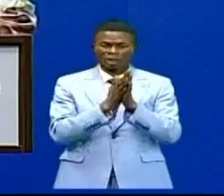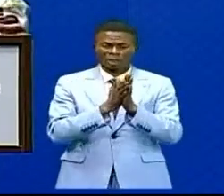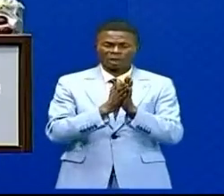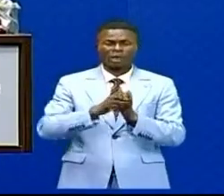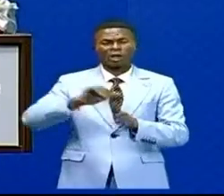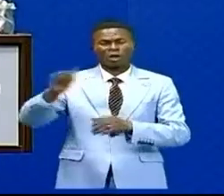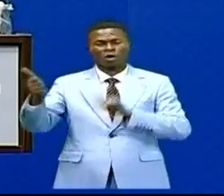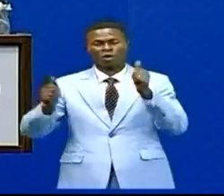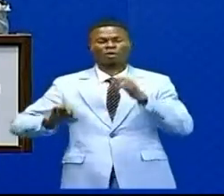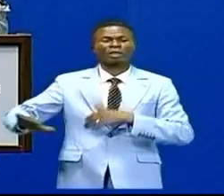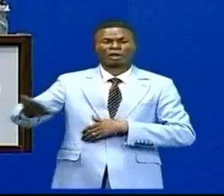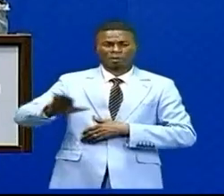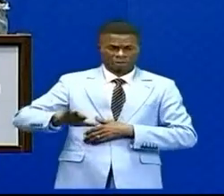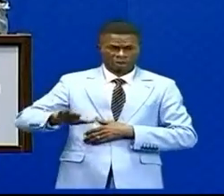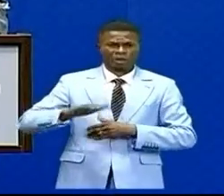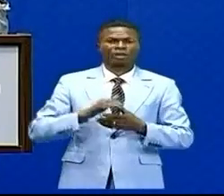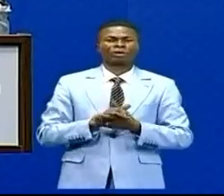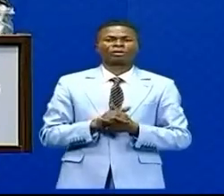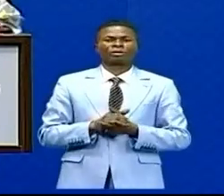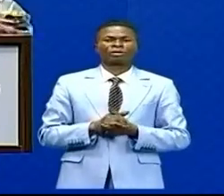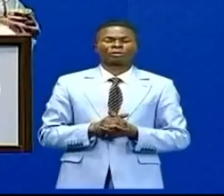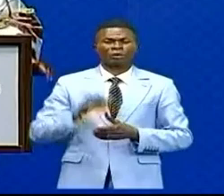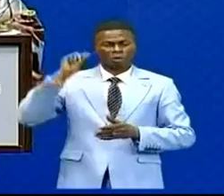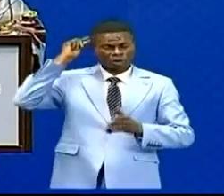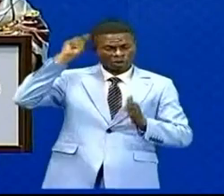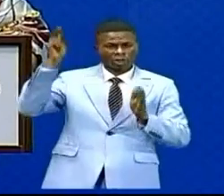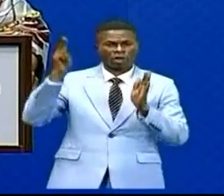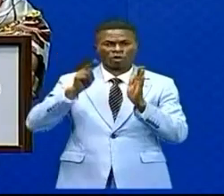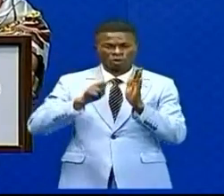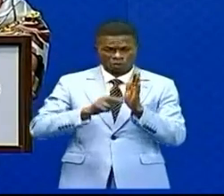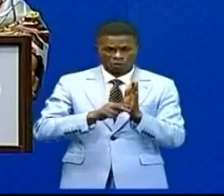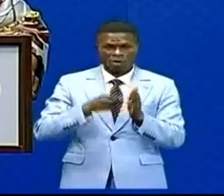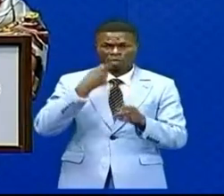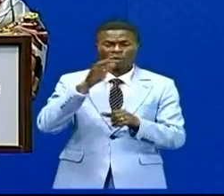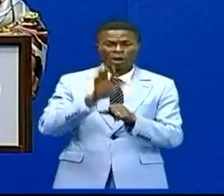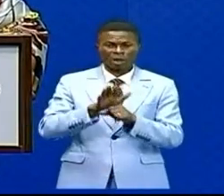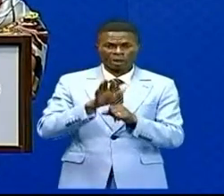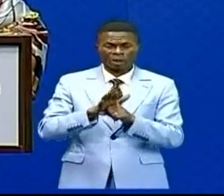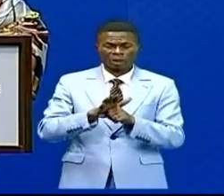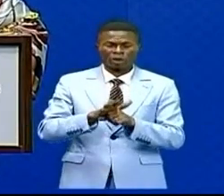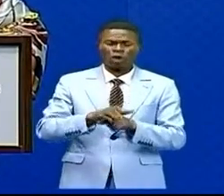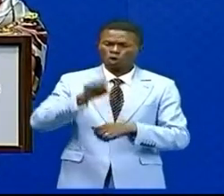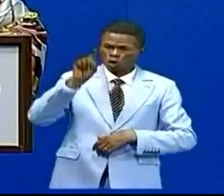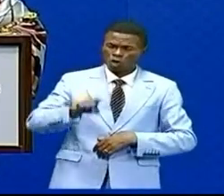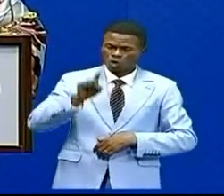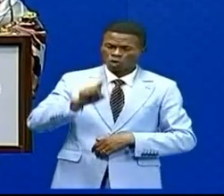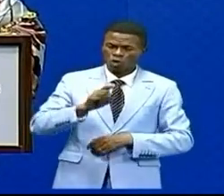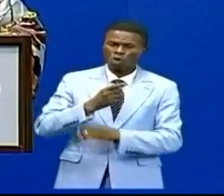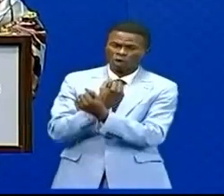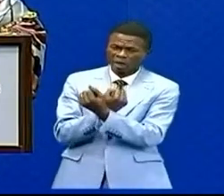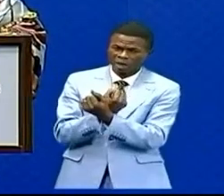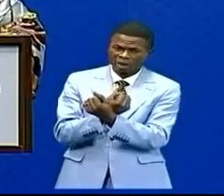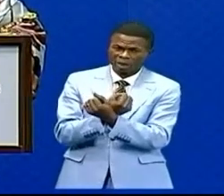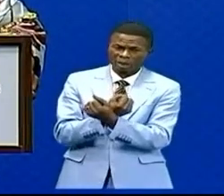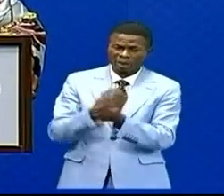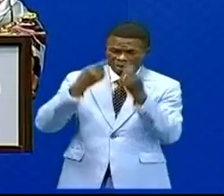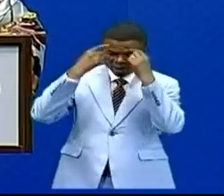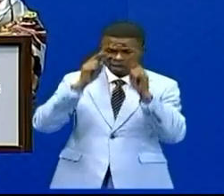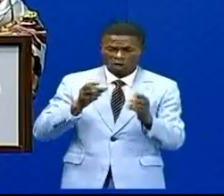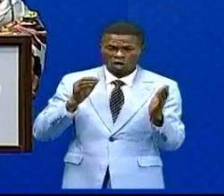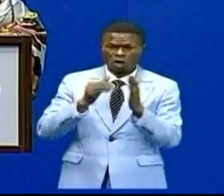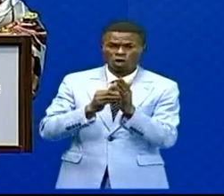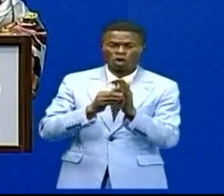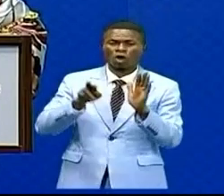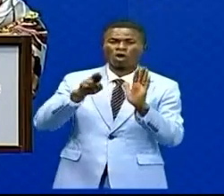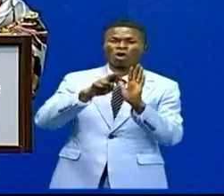d'ailleurs. Le gouvernement insiste sur la stricte observance des mesures barrières